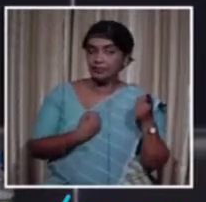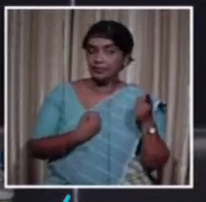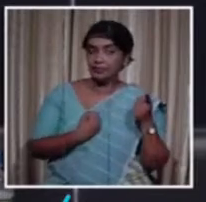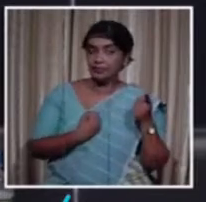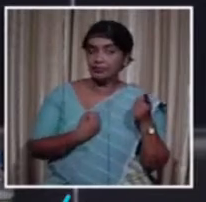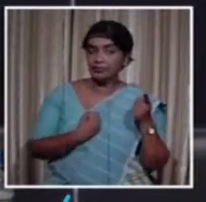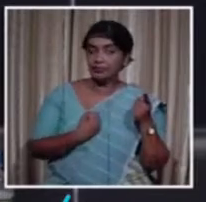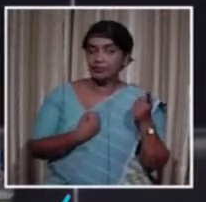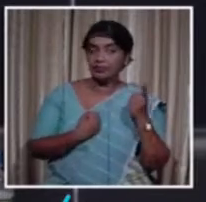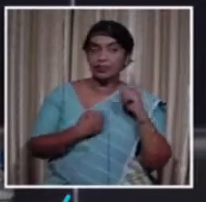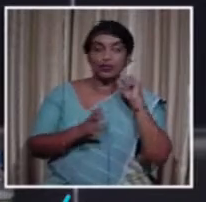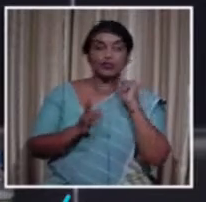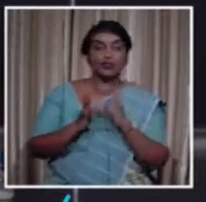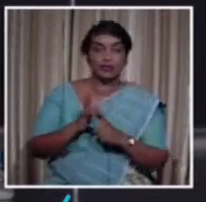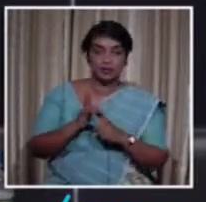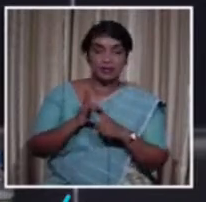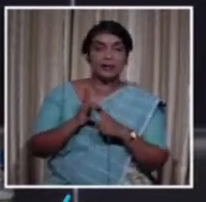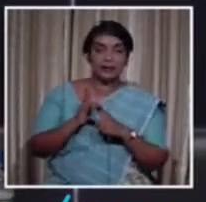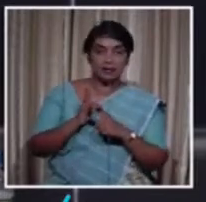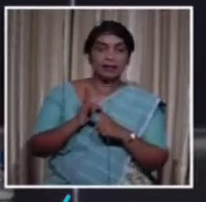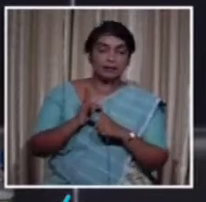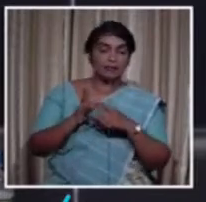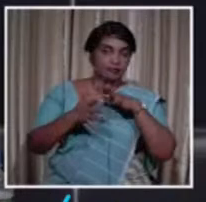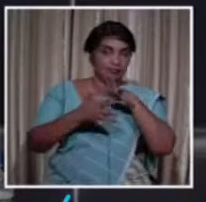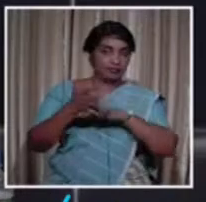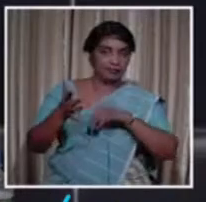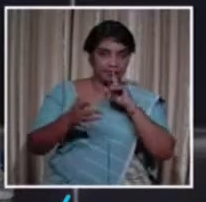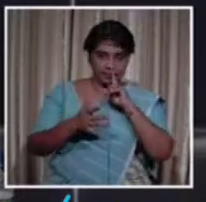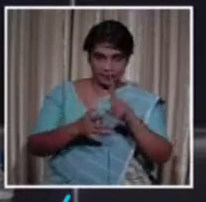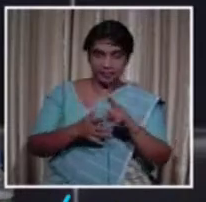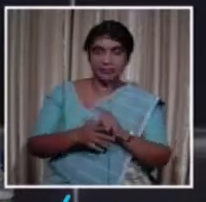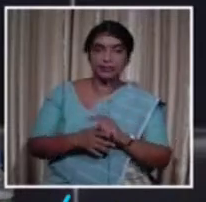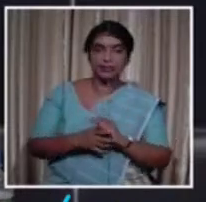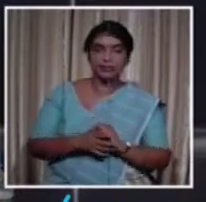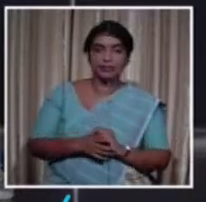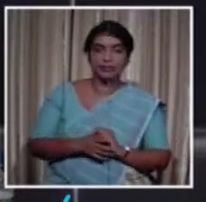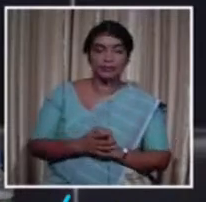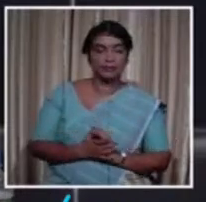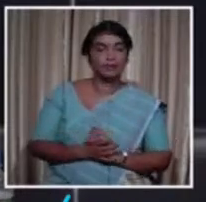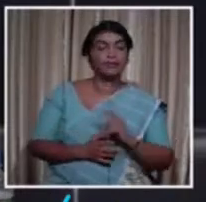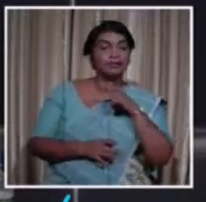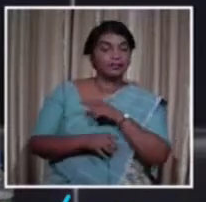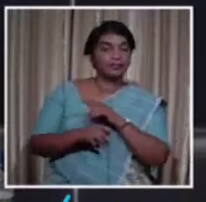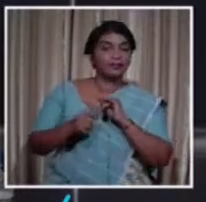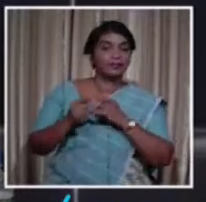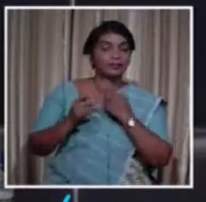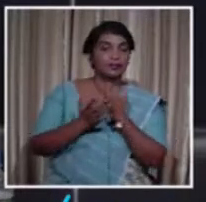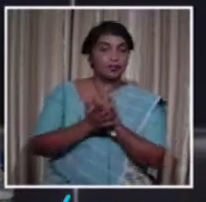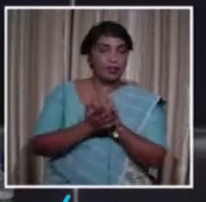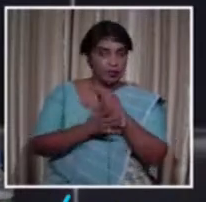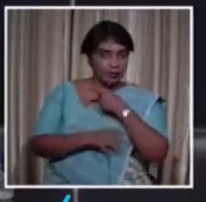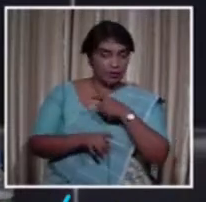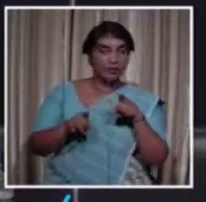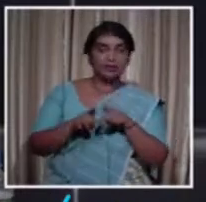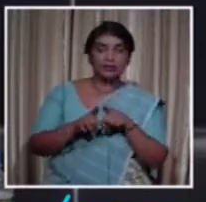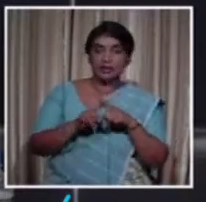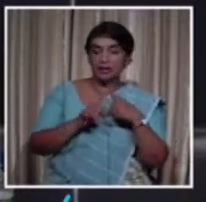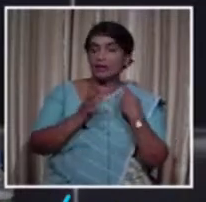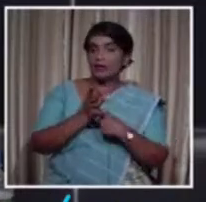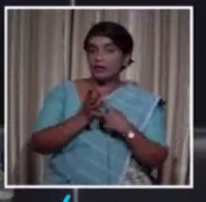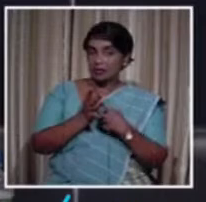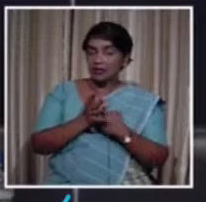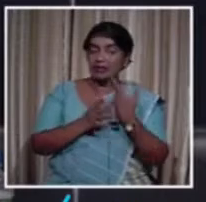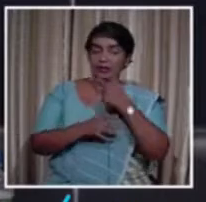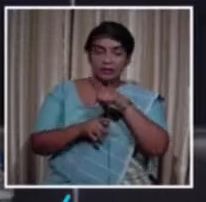පදිරිප්පු සංවිධායකකම මම ඒක කියවන්නම් SLFP appointed Mr. ශානික රාජපුත්‍රම්